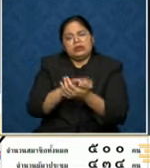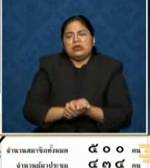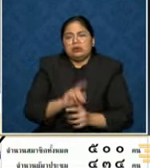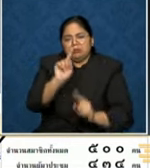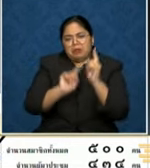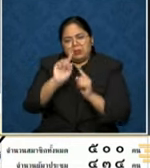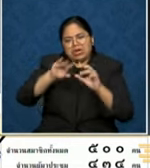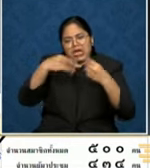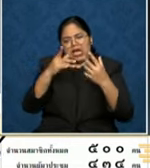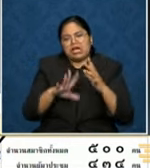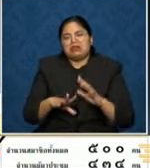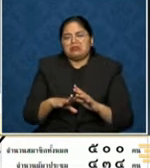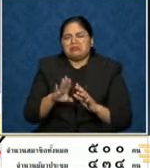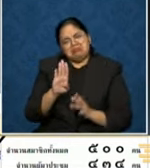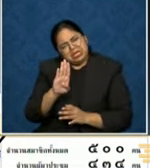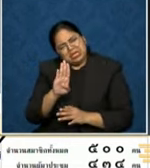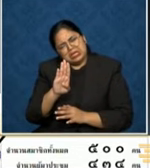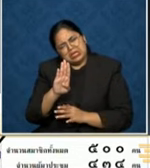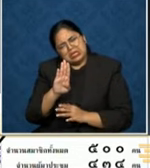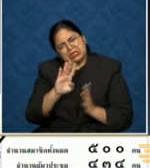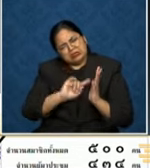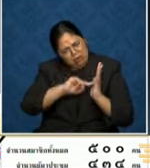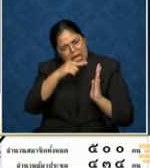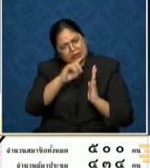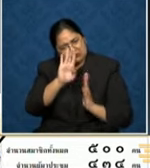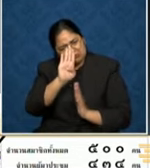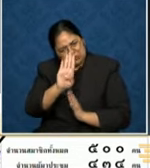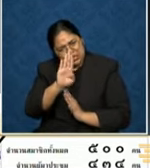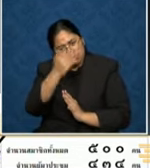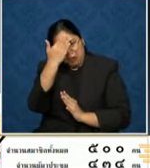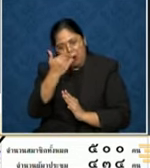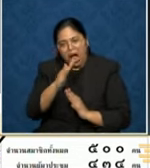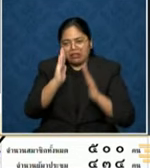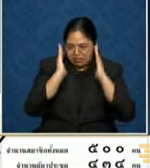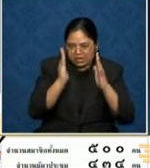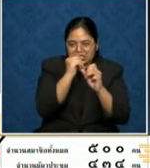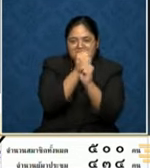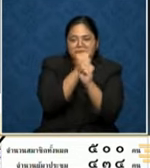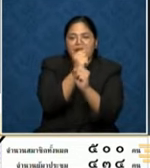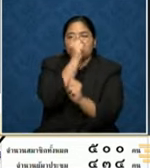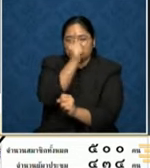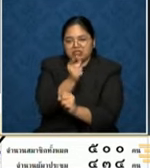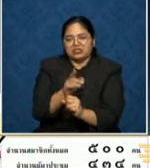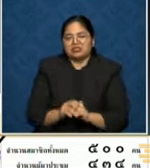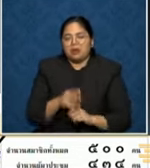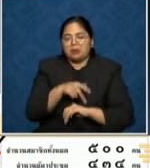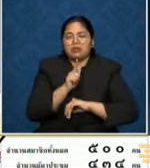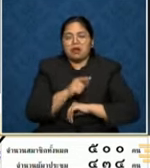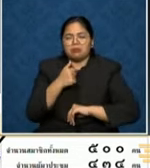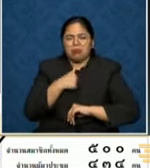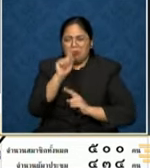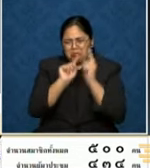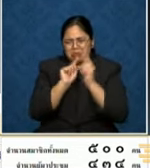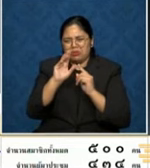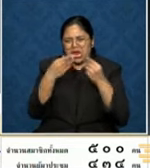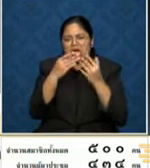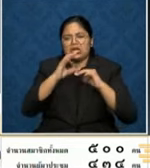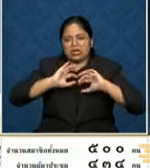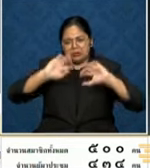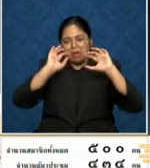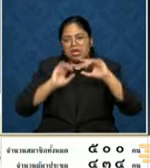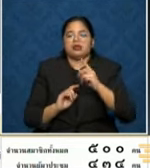ย B นะครับท่านประธานครับเพราะว่ารัฐบาลมีความตั้งใจในการทำงานท่านประธานรู้ไหมครับผมประเมินเรื่องนี้ให้รัฐบาล